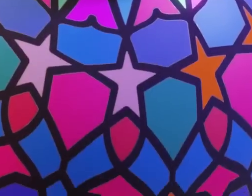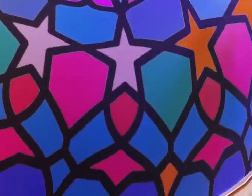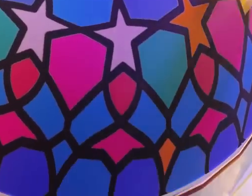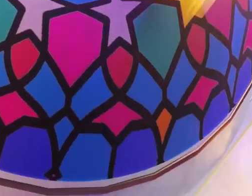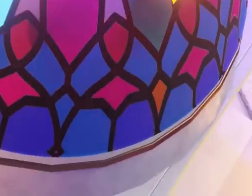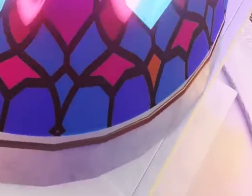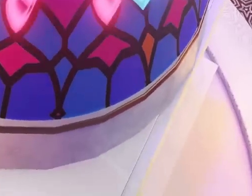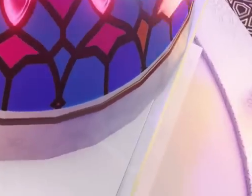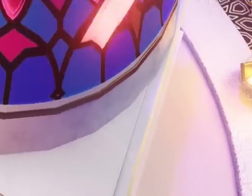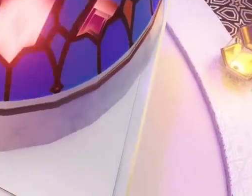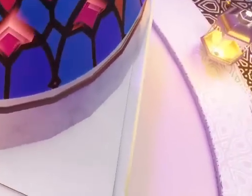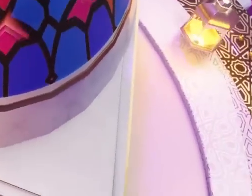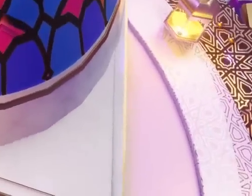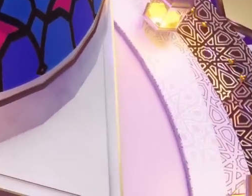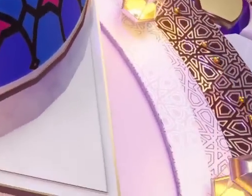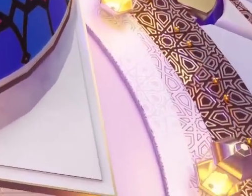هجتين يا